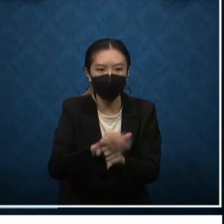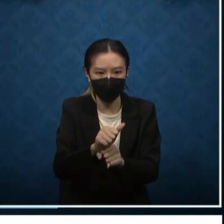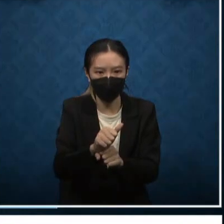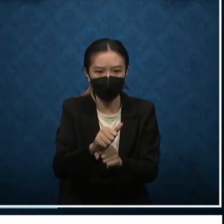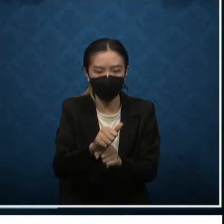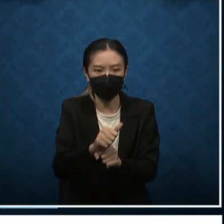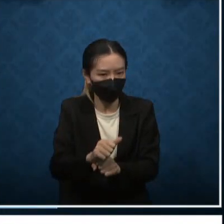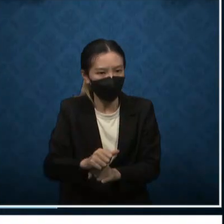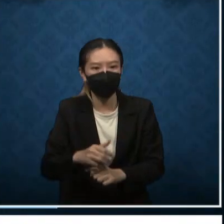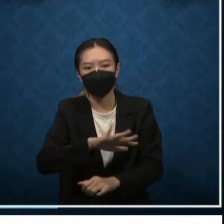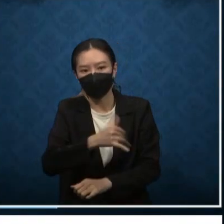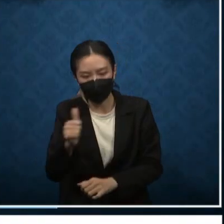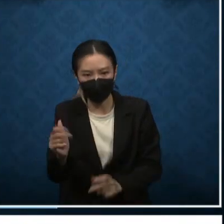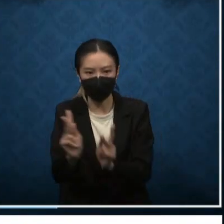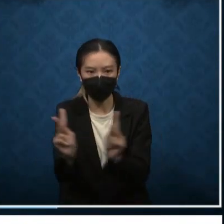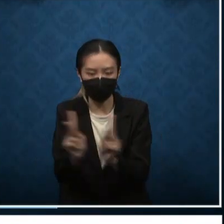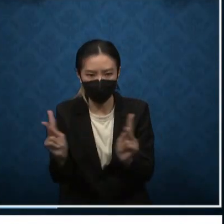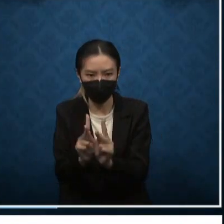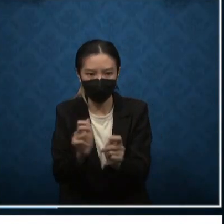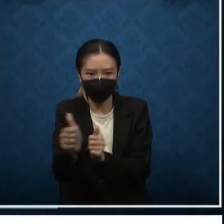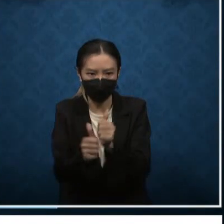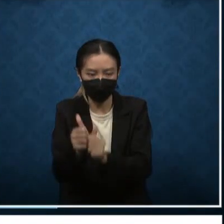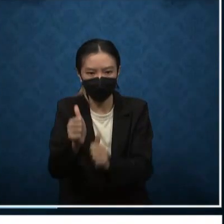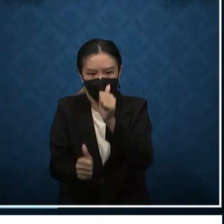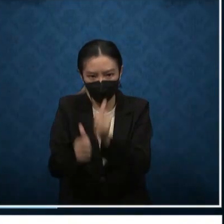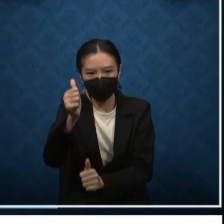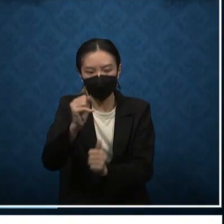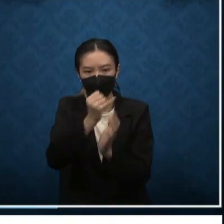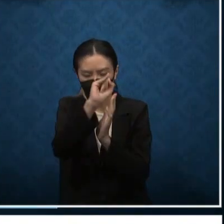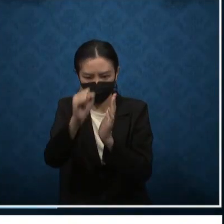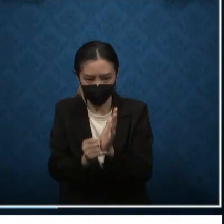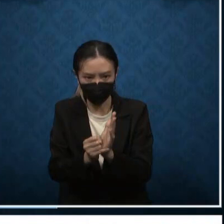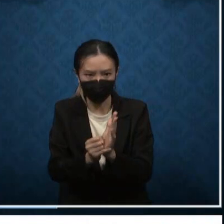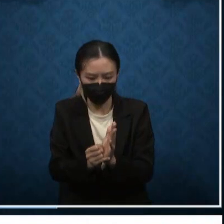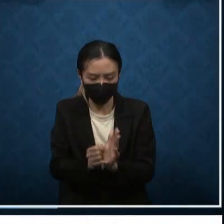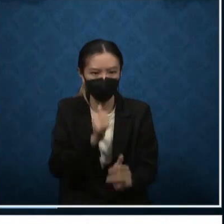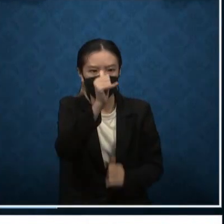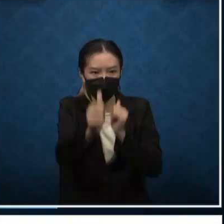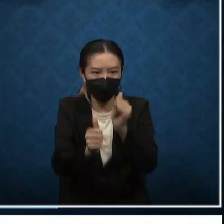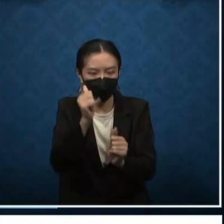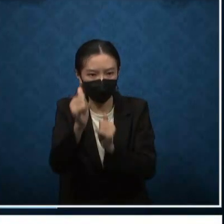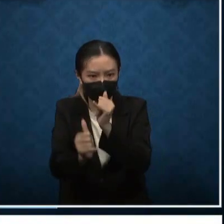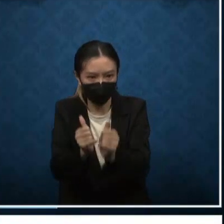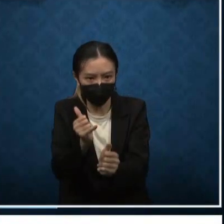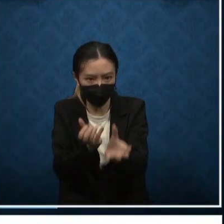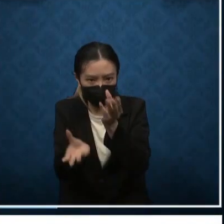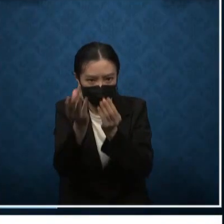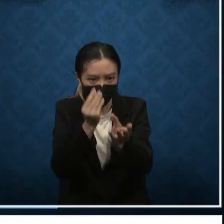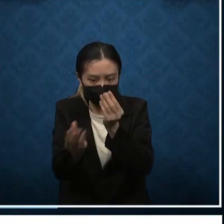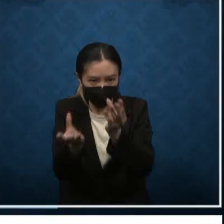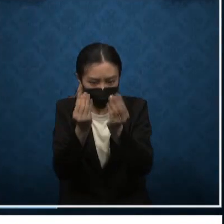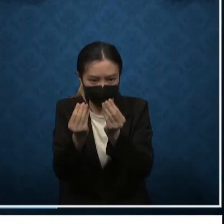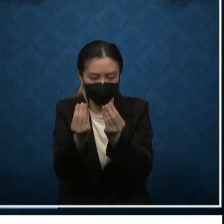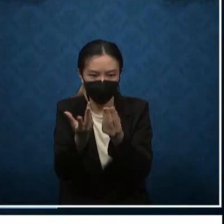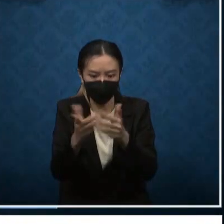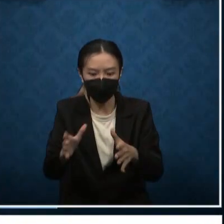อให้กรรการสอสอปราตอที่ได้รรัวนจำเริจระดบจหวัดไปศึษาดูงานที่อื่นและอาจจะทำเกีตที่บัร